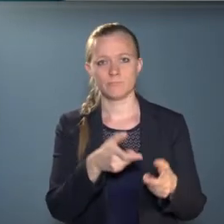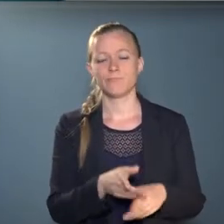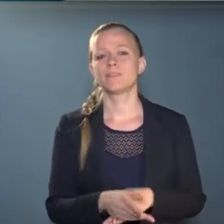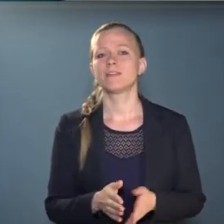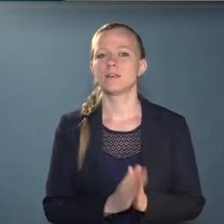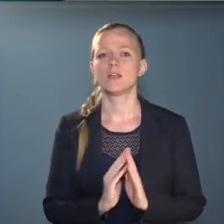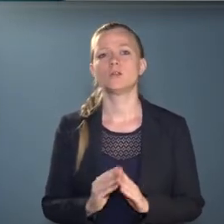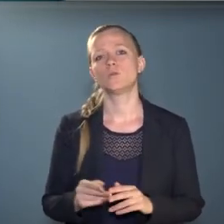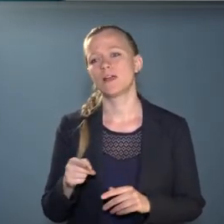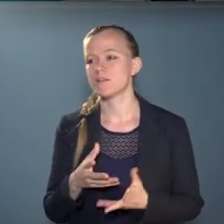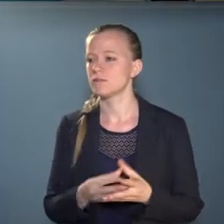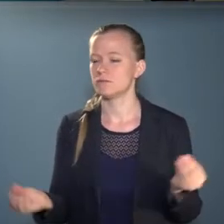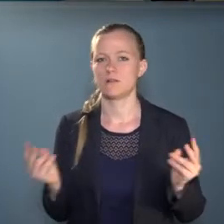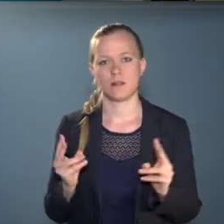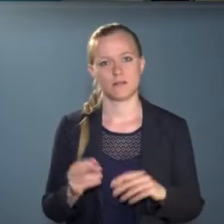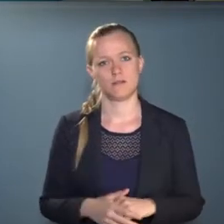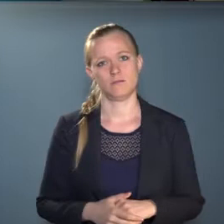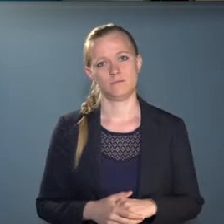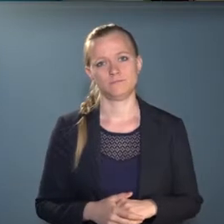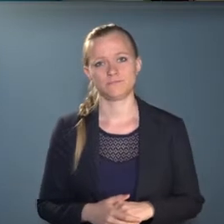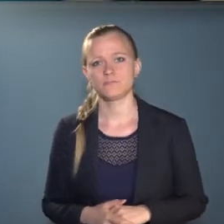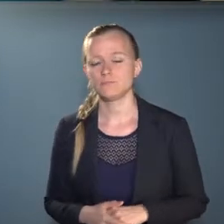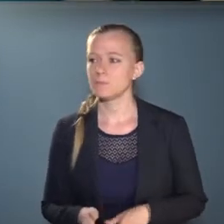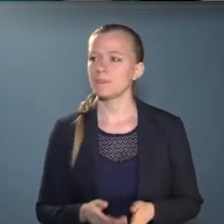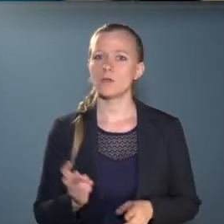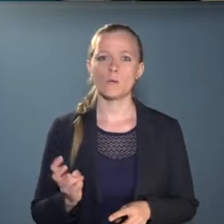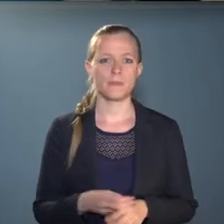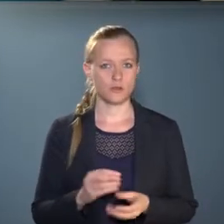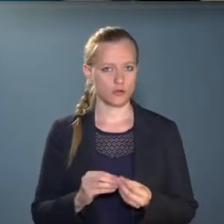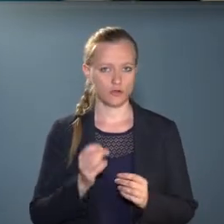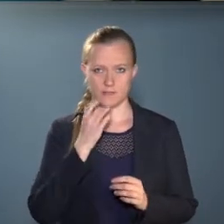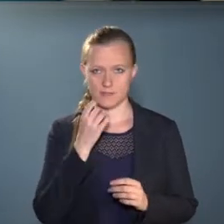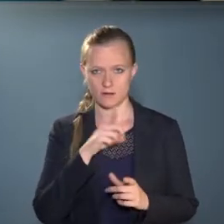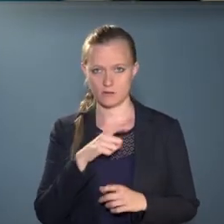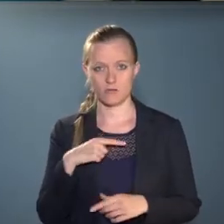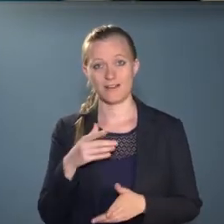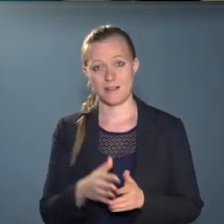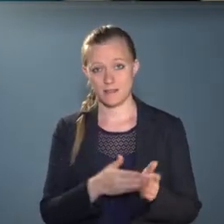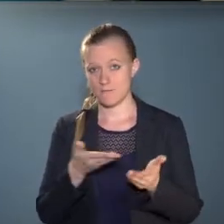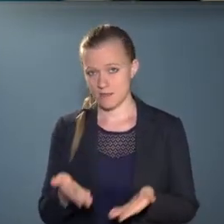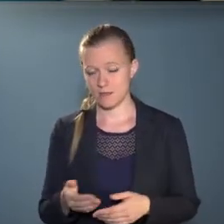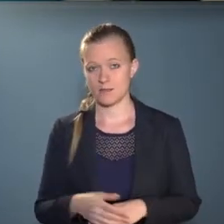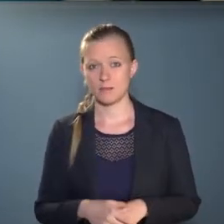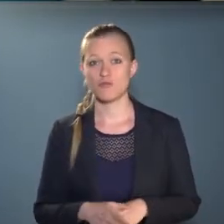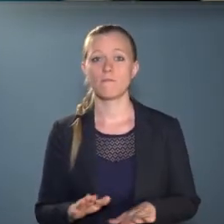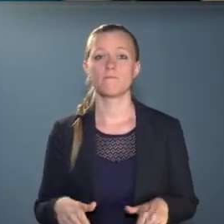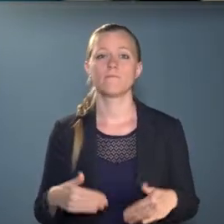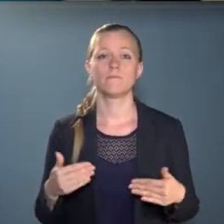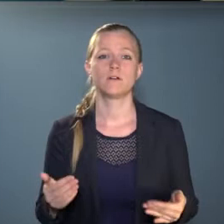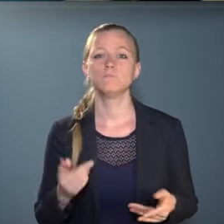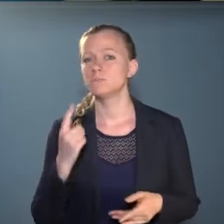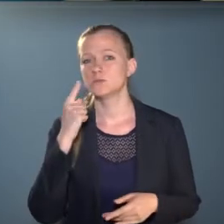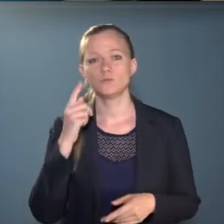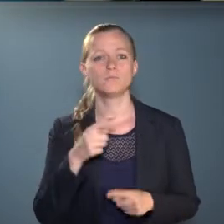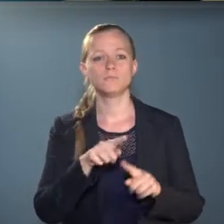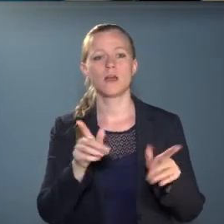jogalkotót, hogy ezt a lehetőséget szüntesse meg. Ez kőbányai specialitás, mármint a kezdeményezés, vagy mit